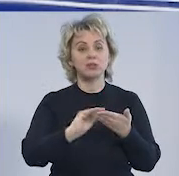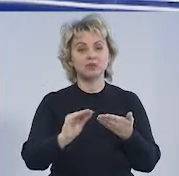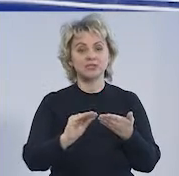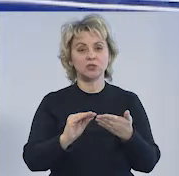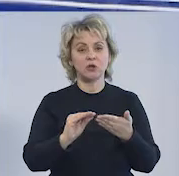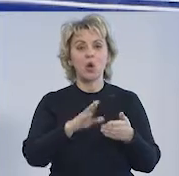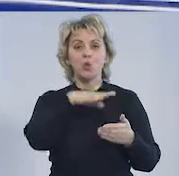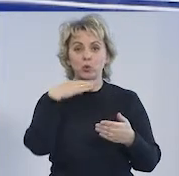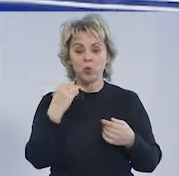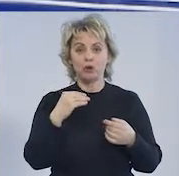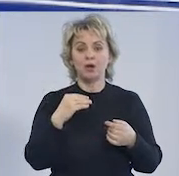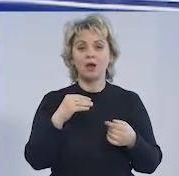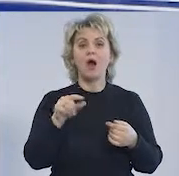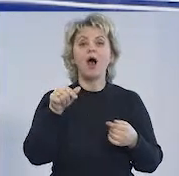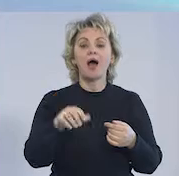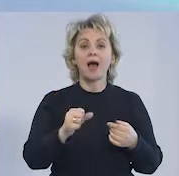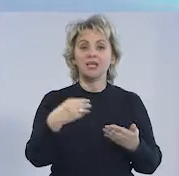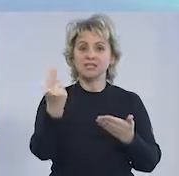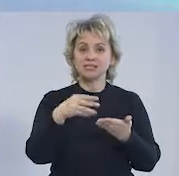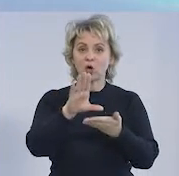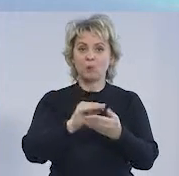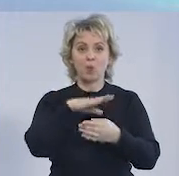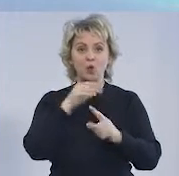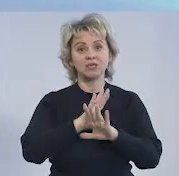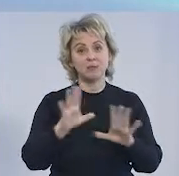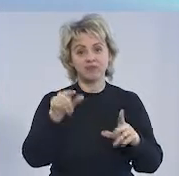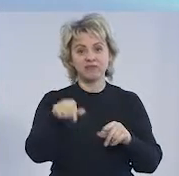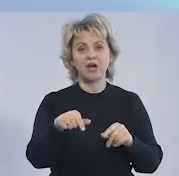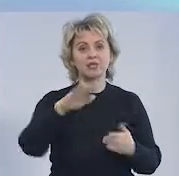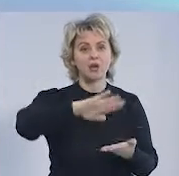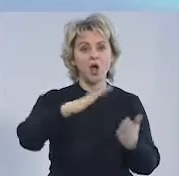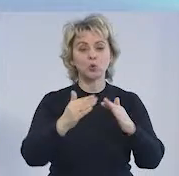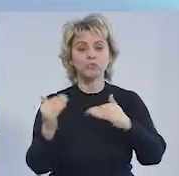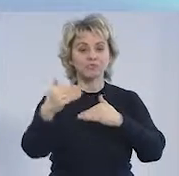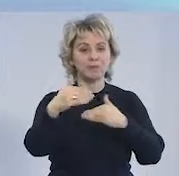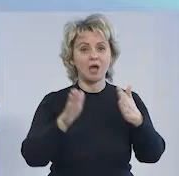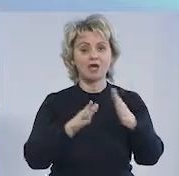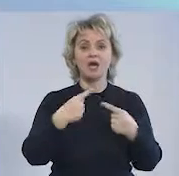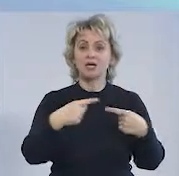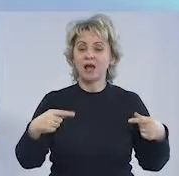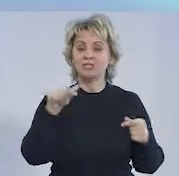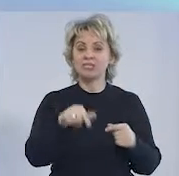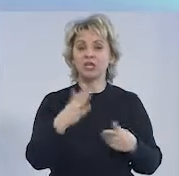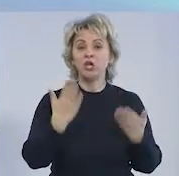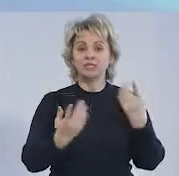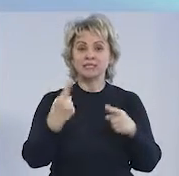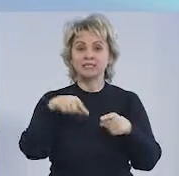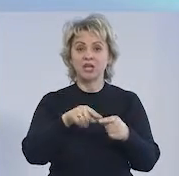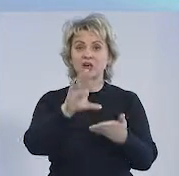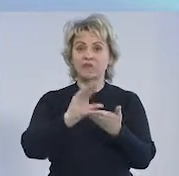написано много. А изображений много не бывает. Ракурсов может быть много, разных. И если